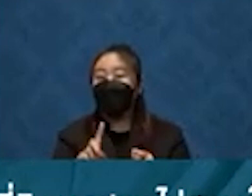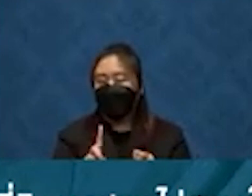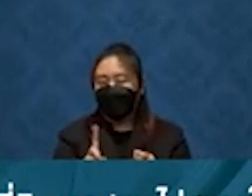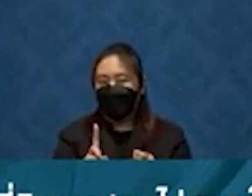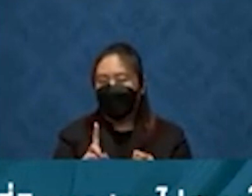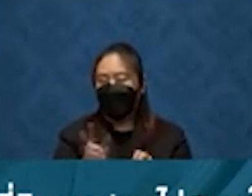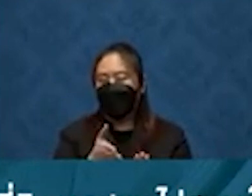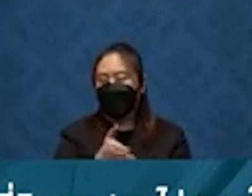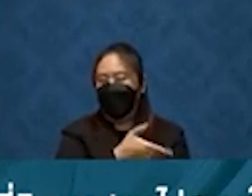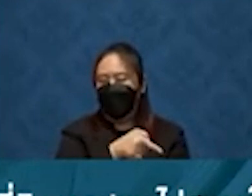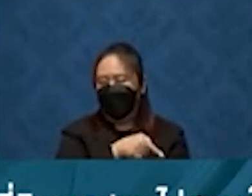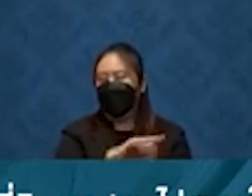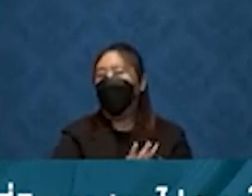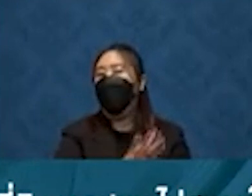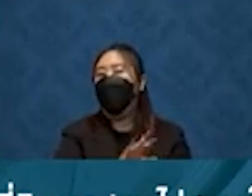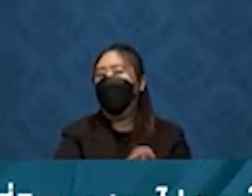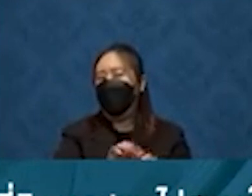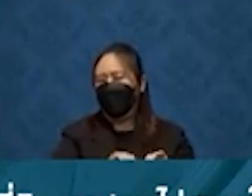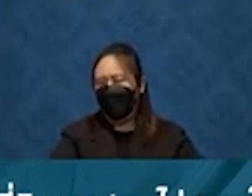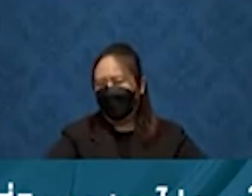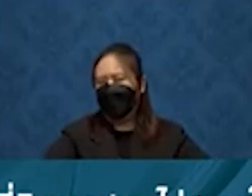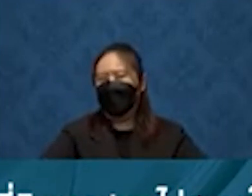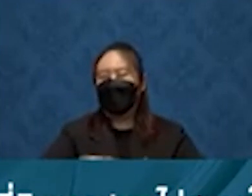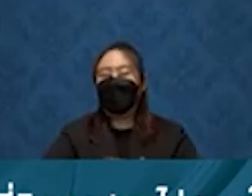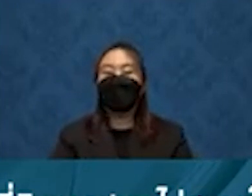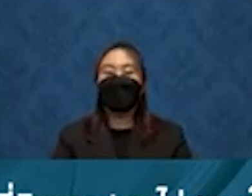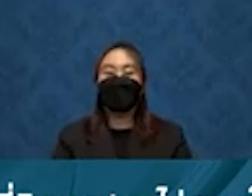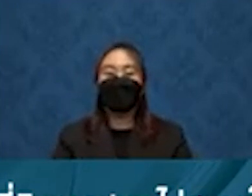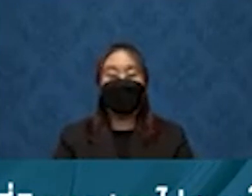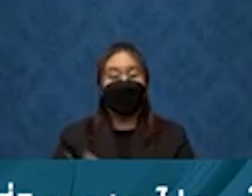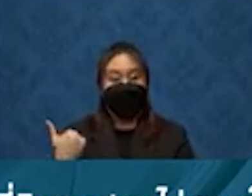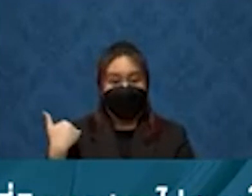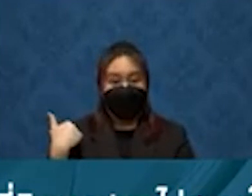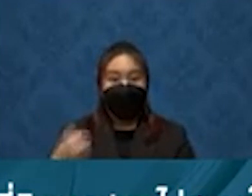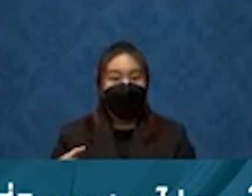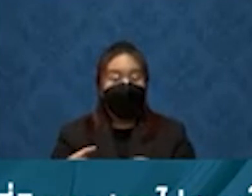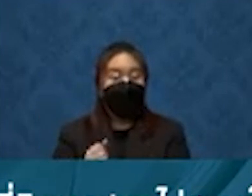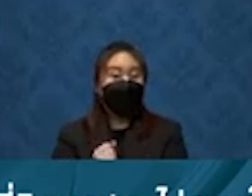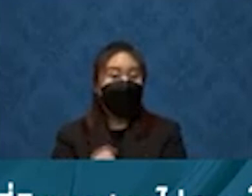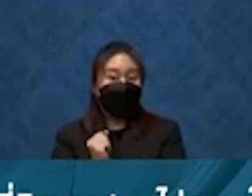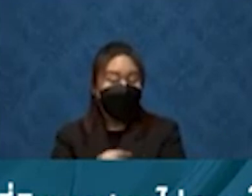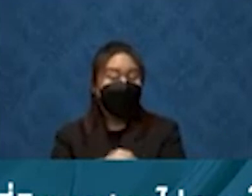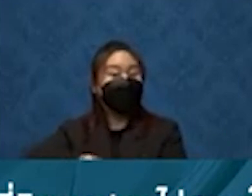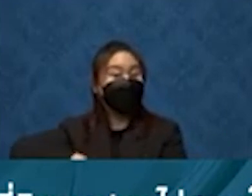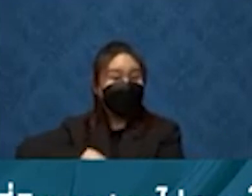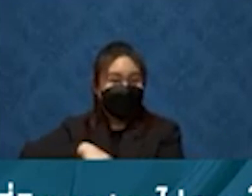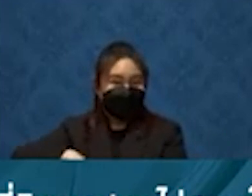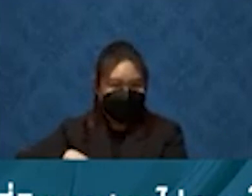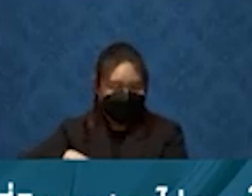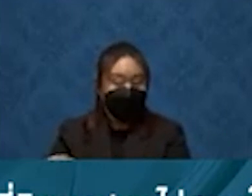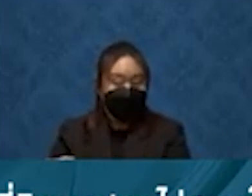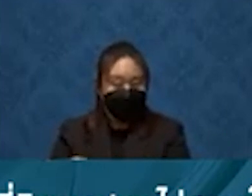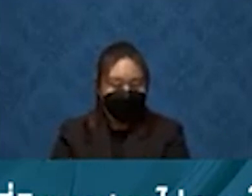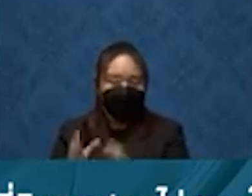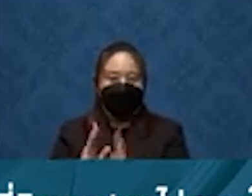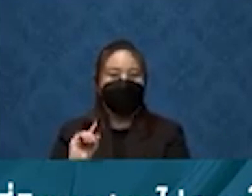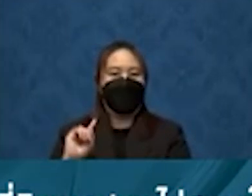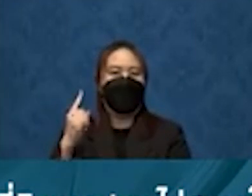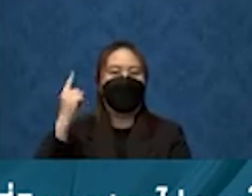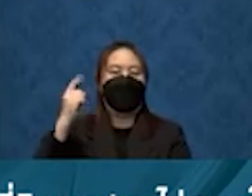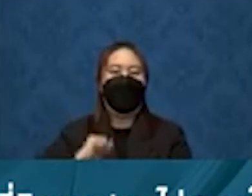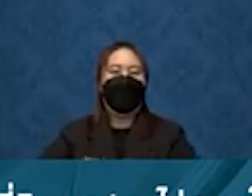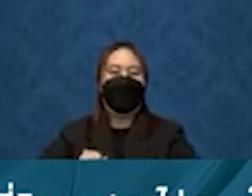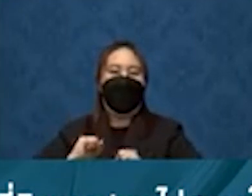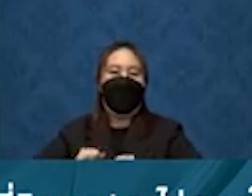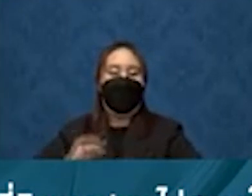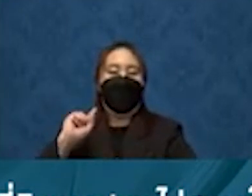โรคระบาดโควิด-19 นะครับก็มีคณะทำงานเศรษฐกิจเชิงรุกเนี่ยมาเป็นคนรุ่นใหม่ๆทั้งนั้นนะก็มาพิจ